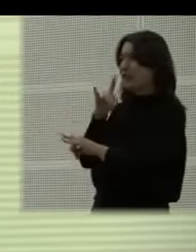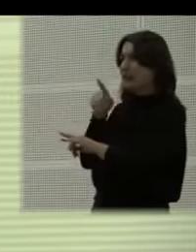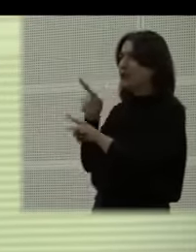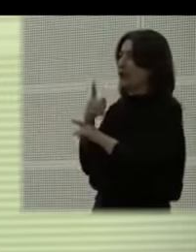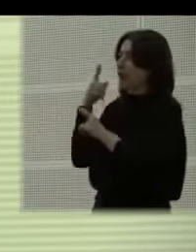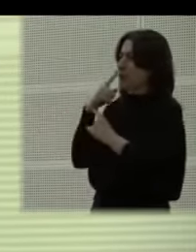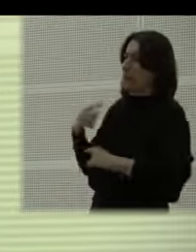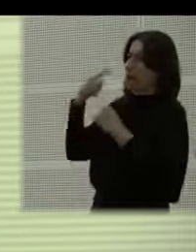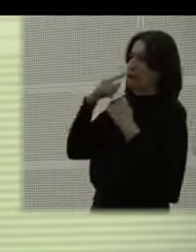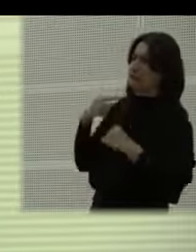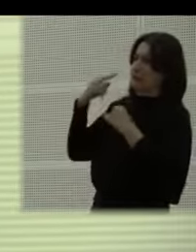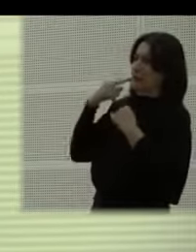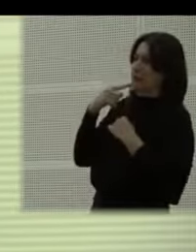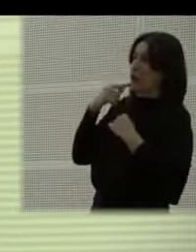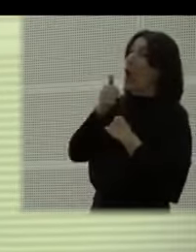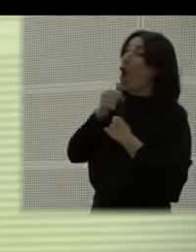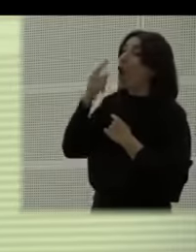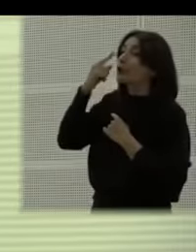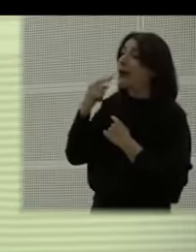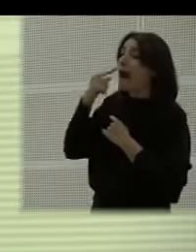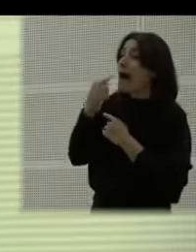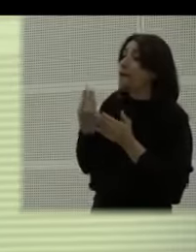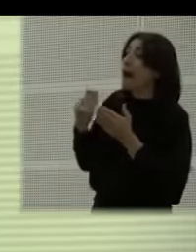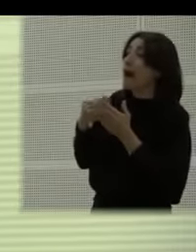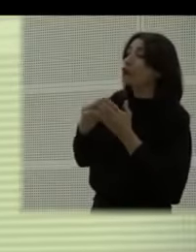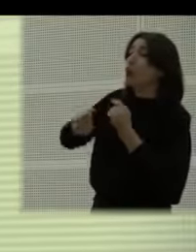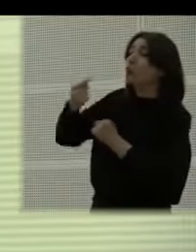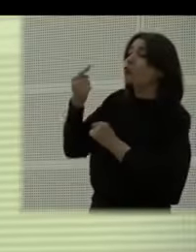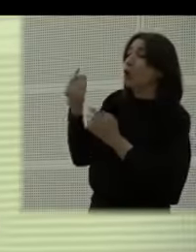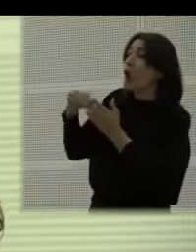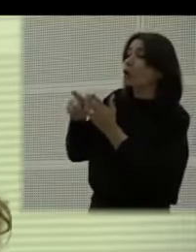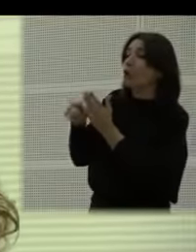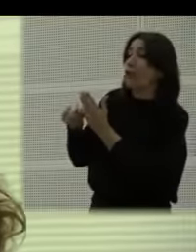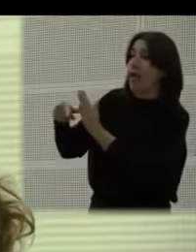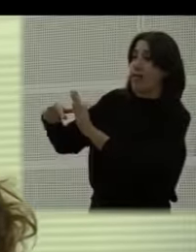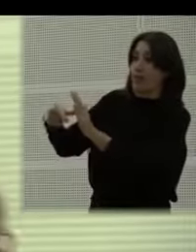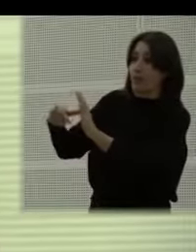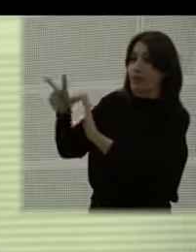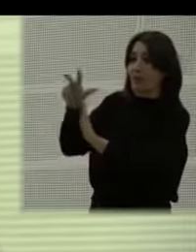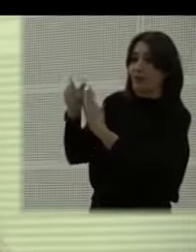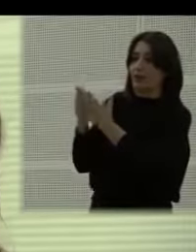dolorosamente, e ogni lacrima aggiunge un giorno al tempo della prova.